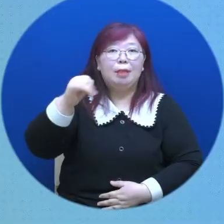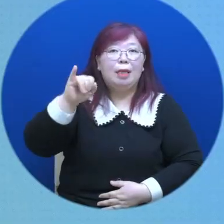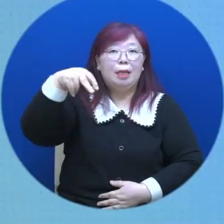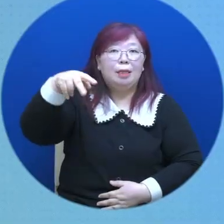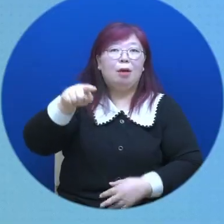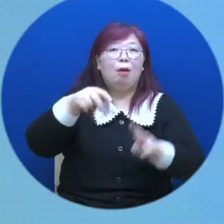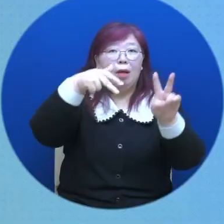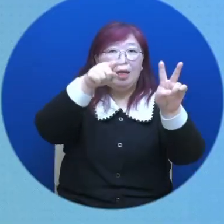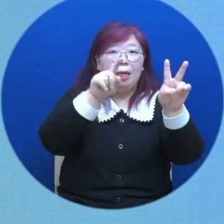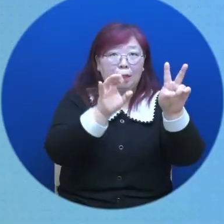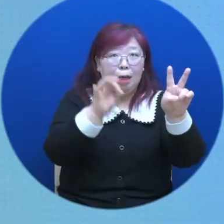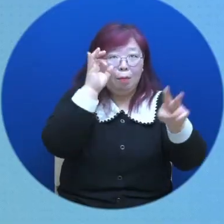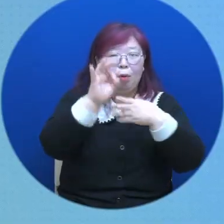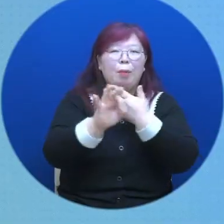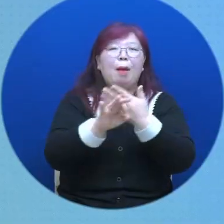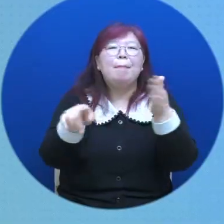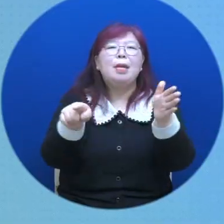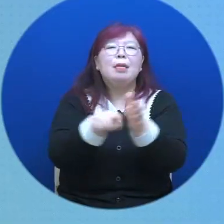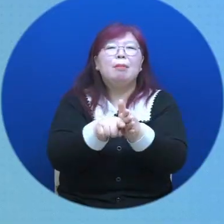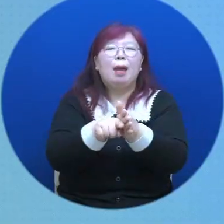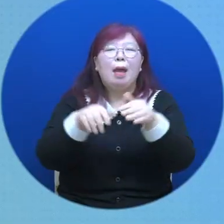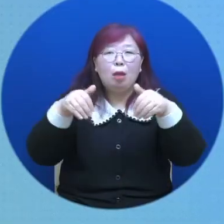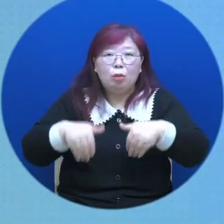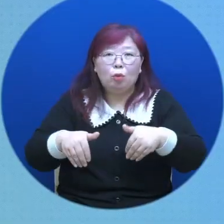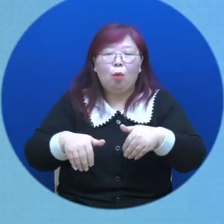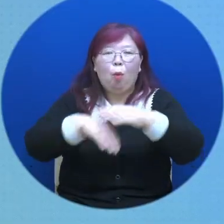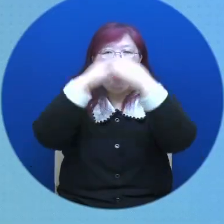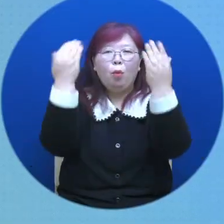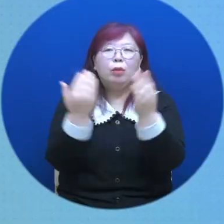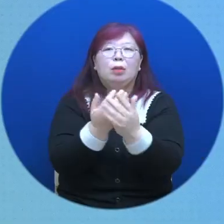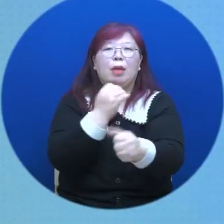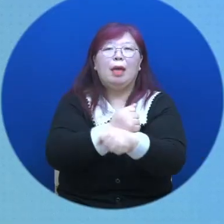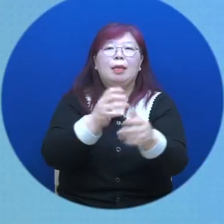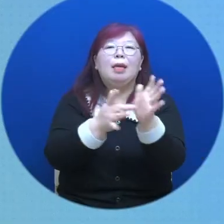압니다. 믿음의 주여 온전케 하시는 예수를 바라보자.